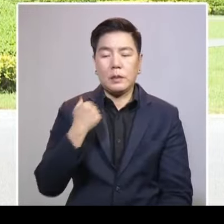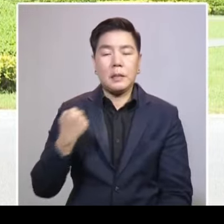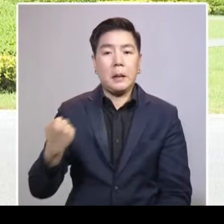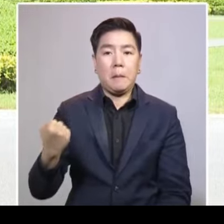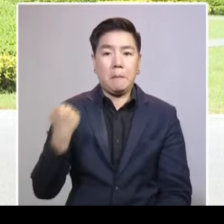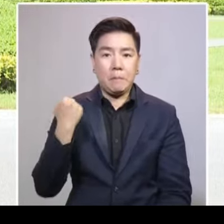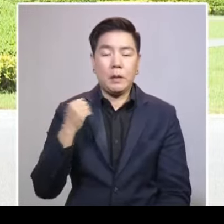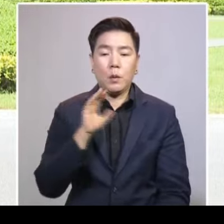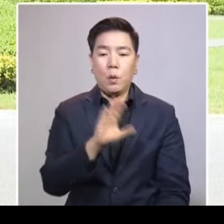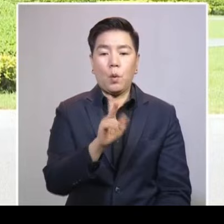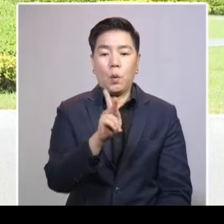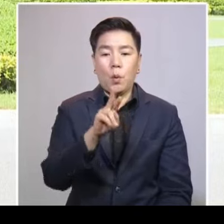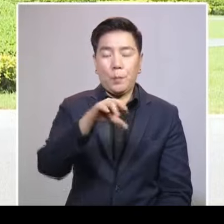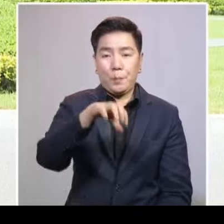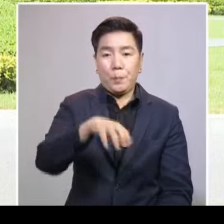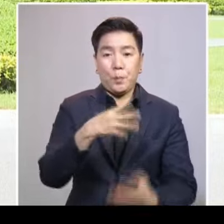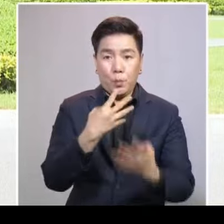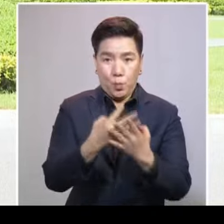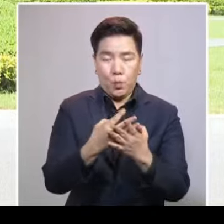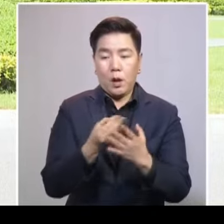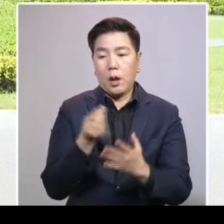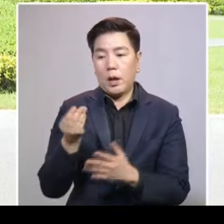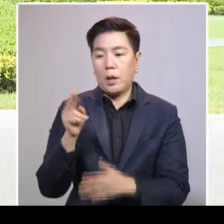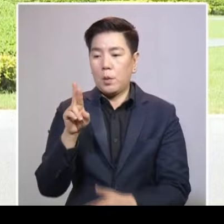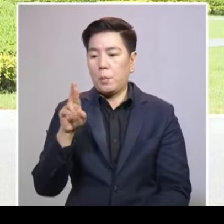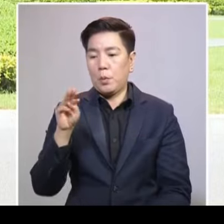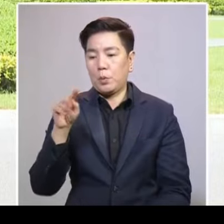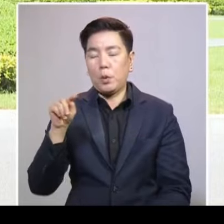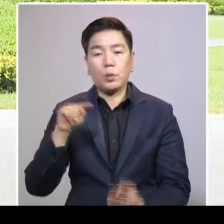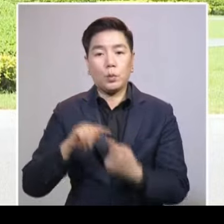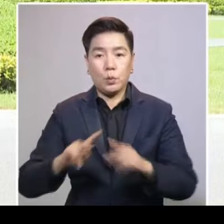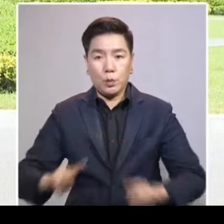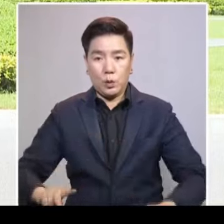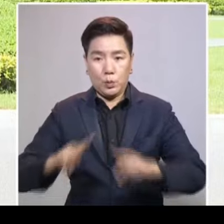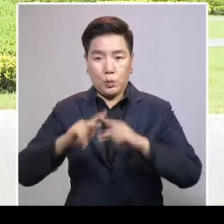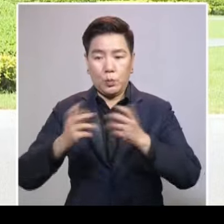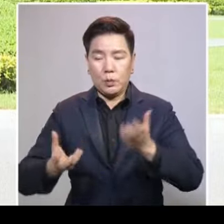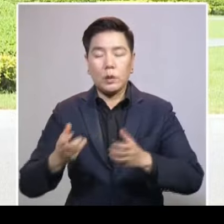นาจของกรมราชทัณฑ์และกระทรวงยุติธรรมขอให้รัฐมนตรีว่าการกระทรวงยุติธรรมนั้นเป็นผู้ชี้แจงครับ